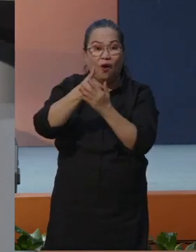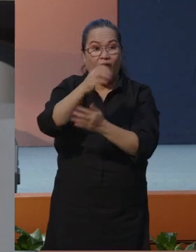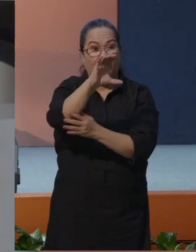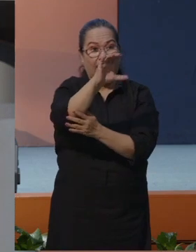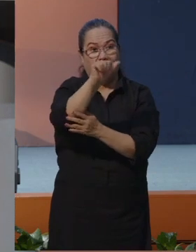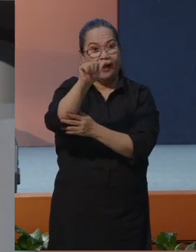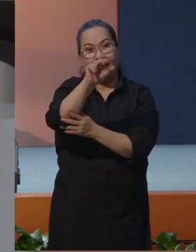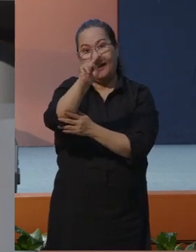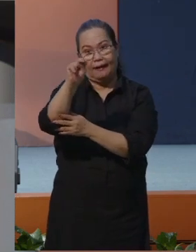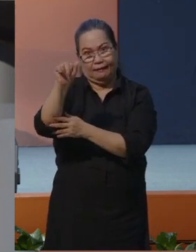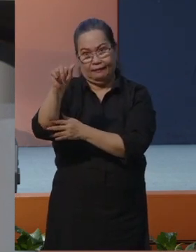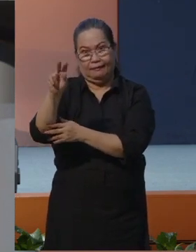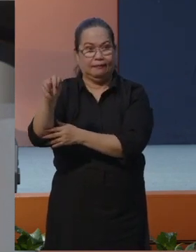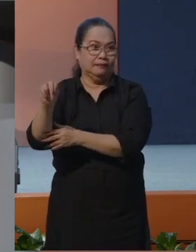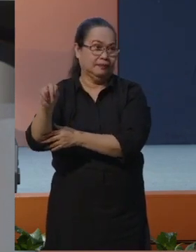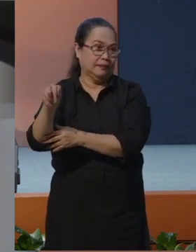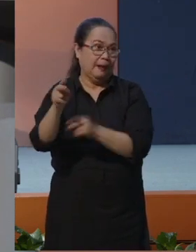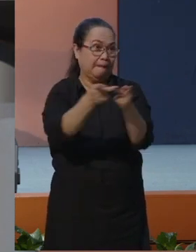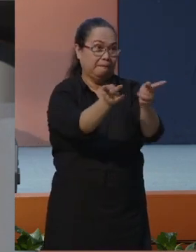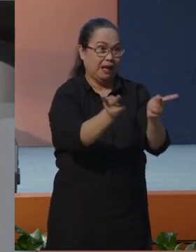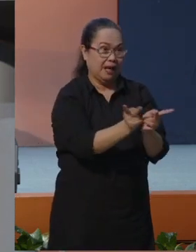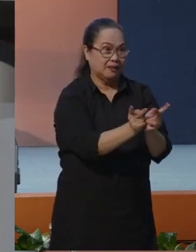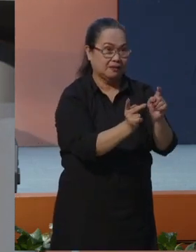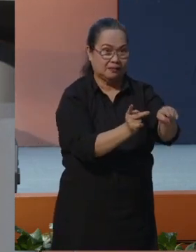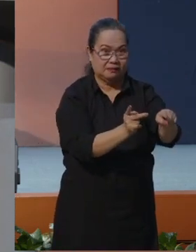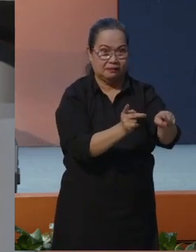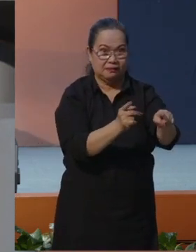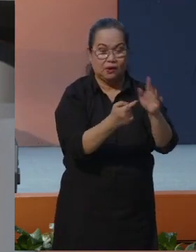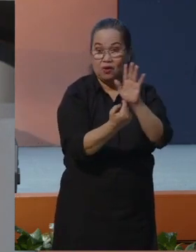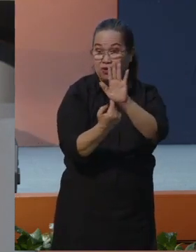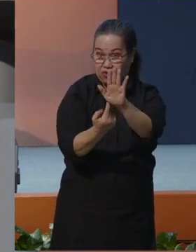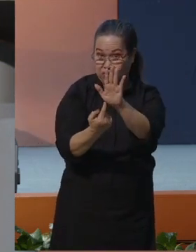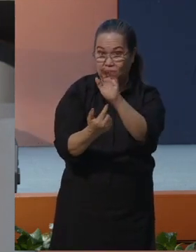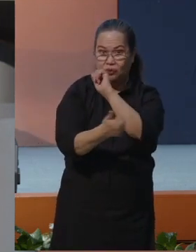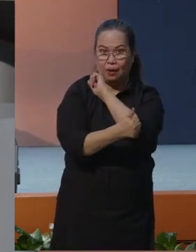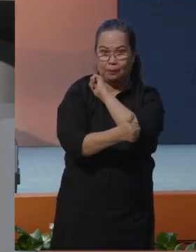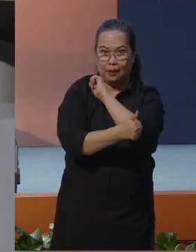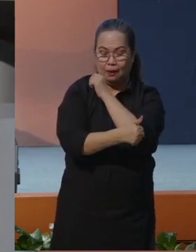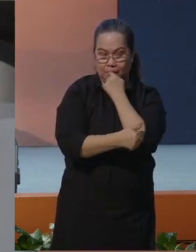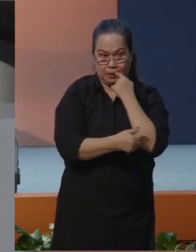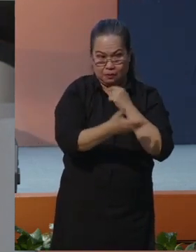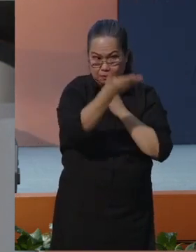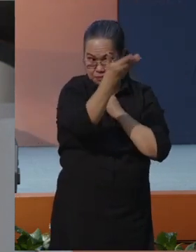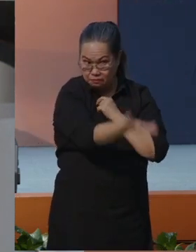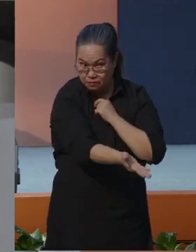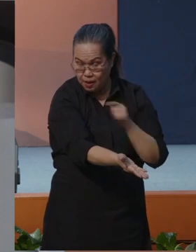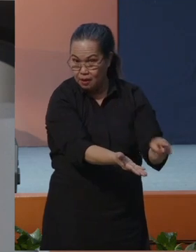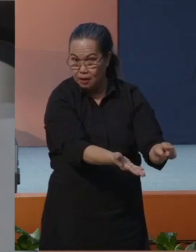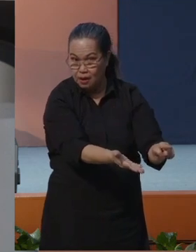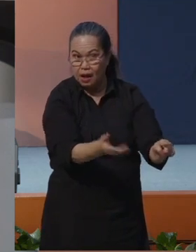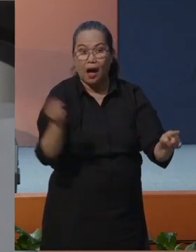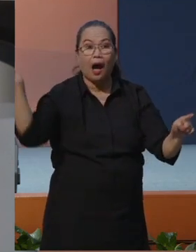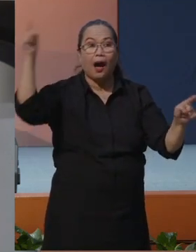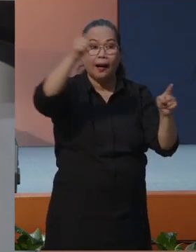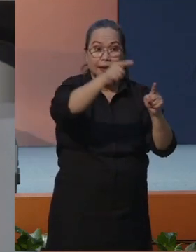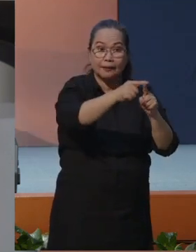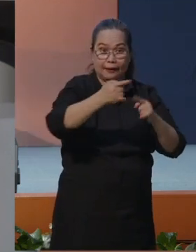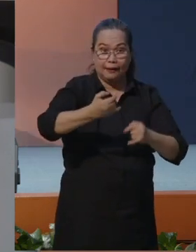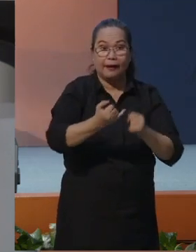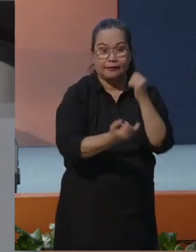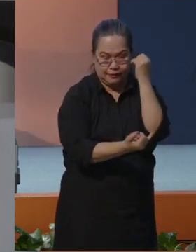taga-Canaanite. Yung Kanaan na yon, pinakita kay Abraham, nandoon sila ng ilang panahon, hanggang ng panahon ni